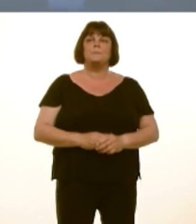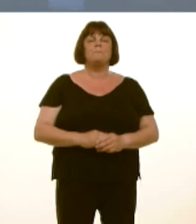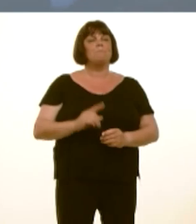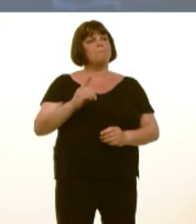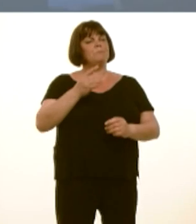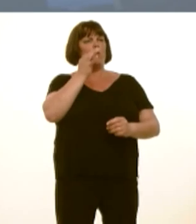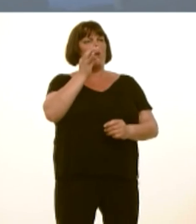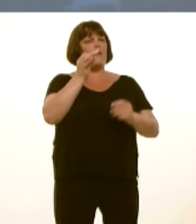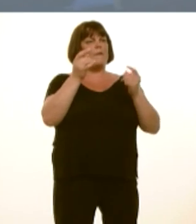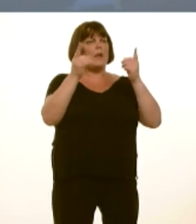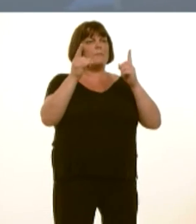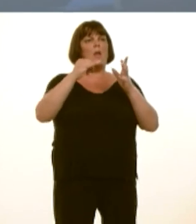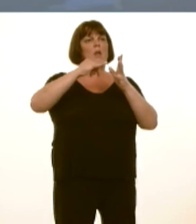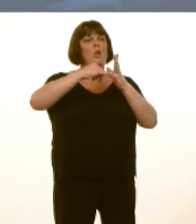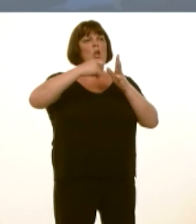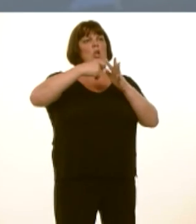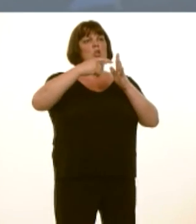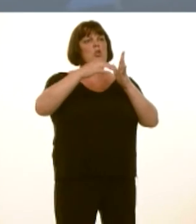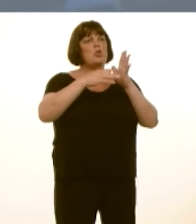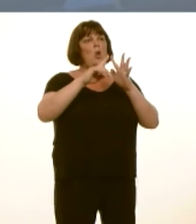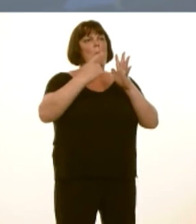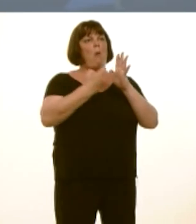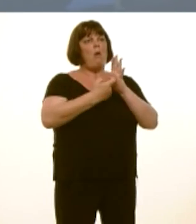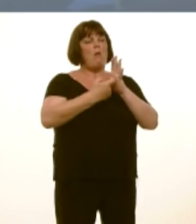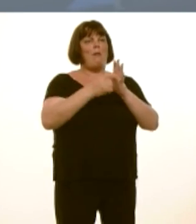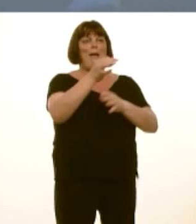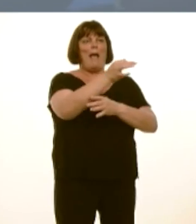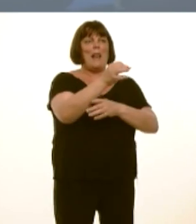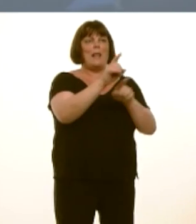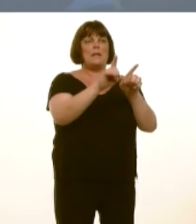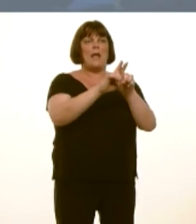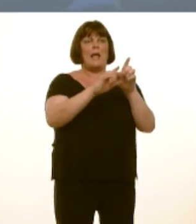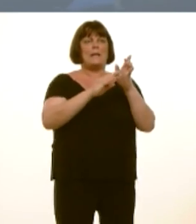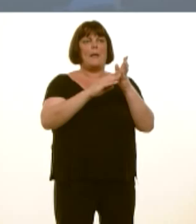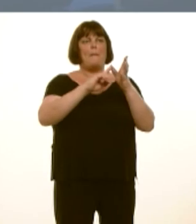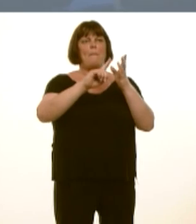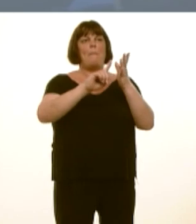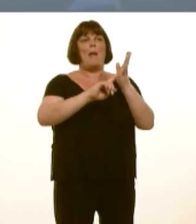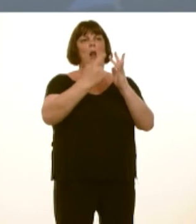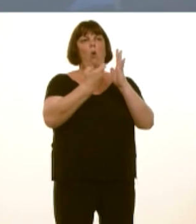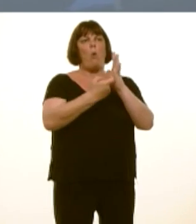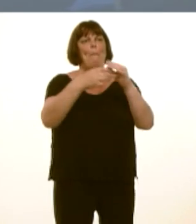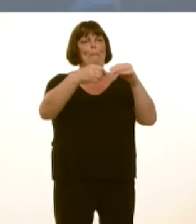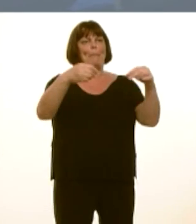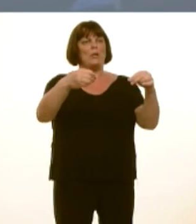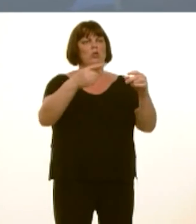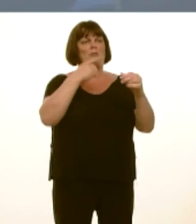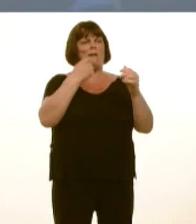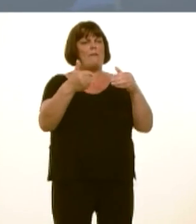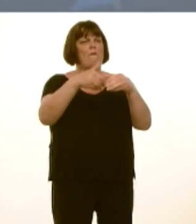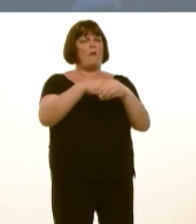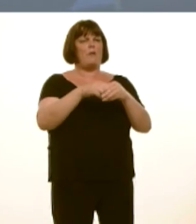unig cyrchfannau yng Nghymru sydd wedi gwneud y rhestr o'r deg lle gorau yn Ewrop ar gyfer gwyliau tiliol yn ôl